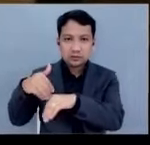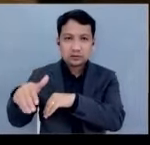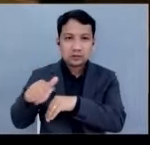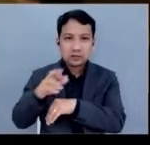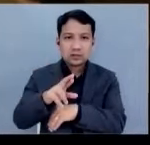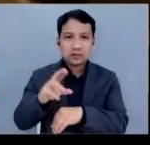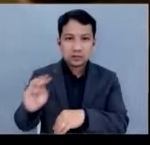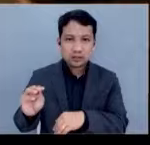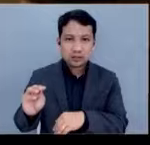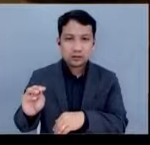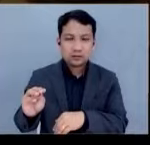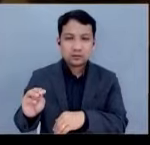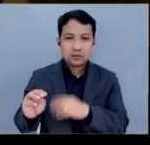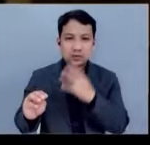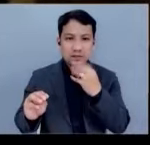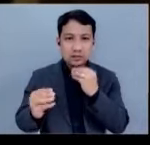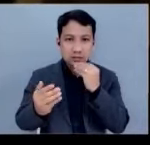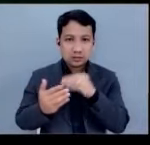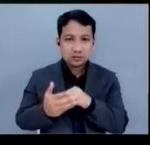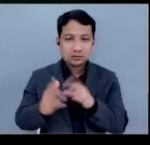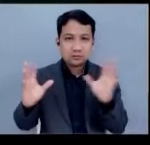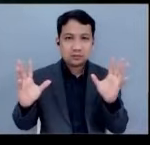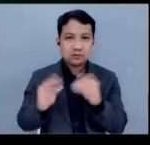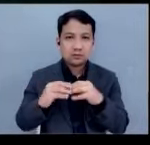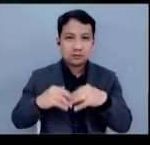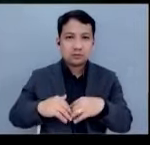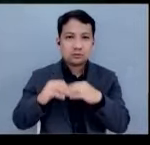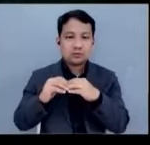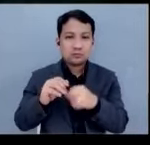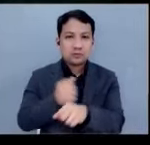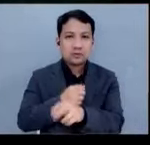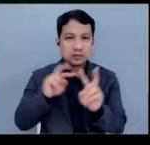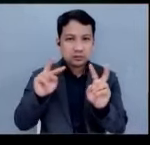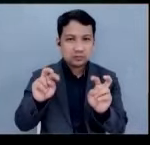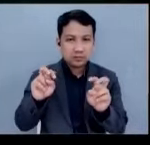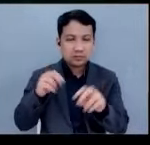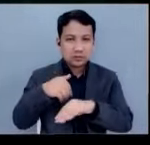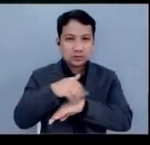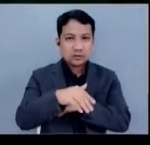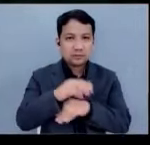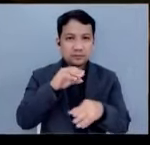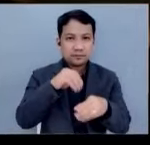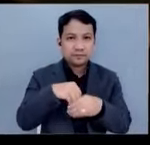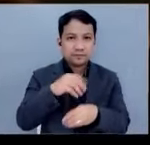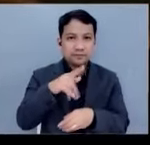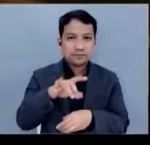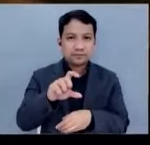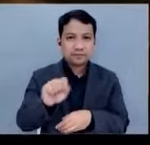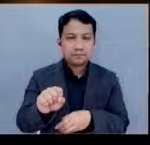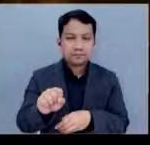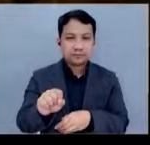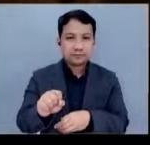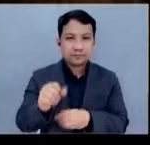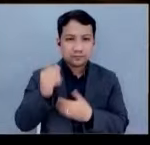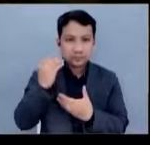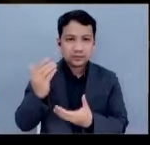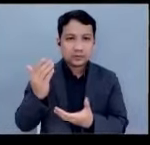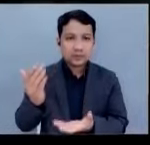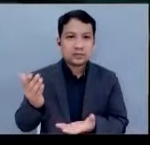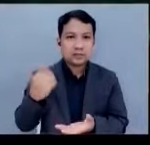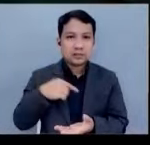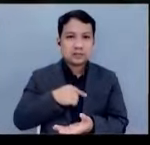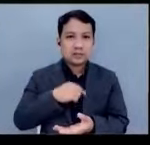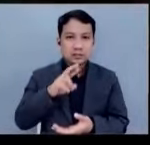RM. Iyong messages bubuuin naman ng song titles na ipapasok po sa playlist. Nasa military service pa rin si